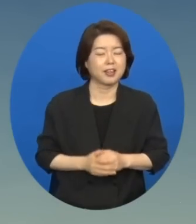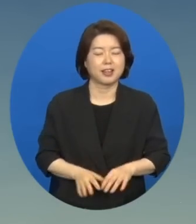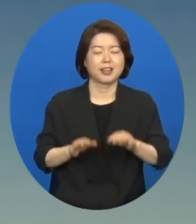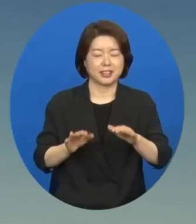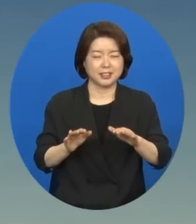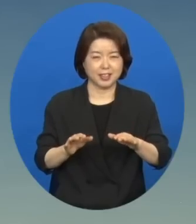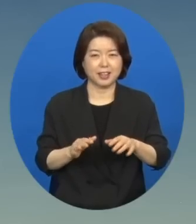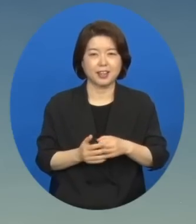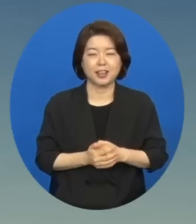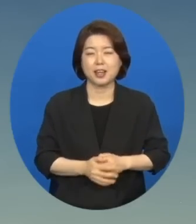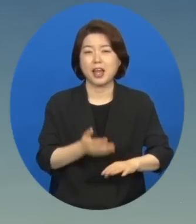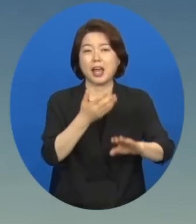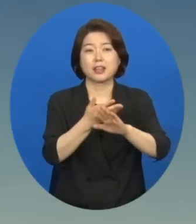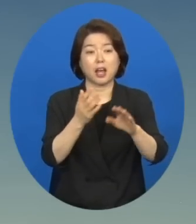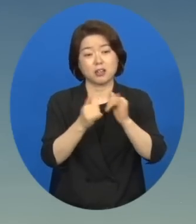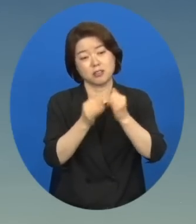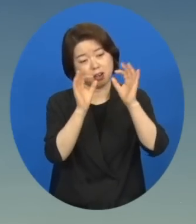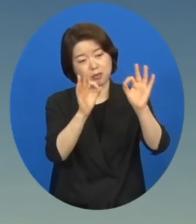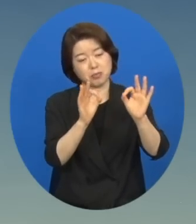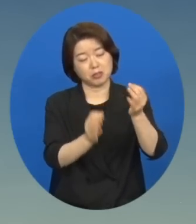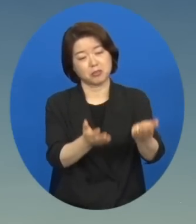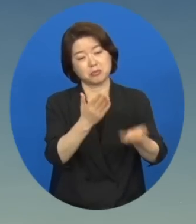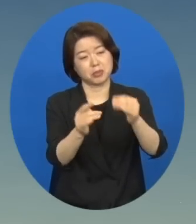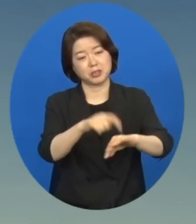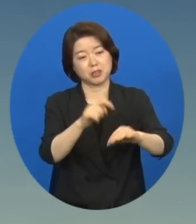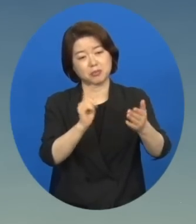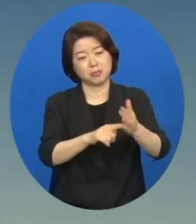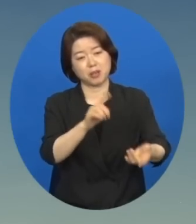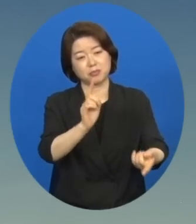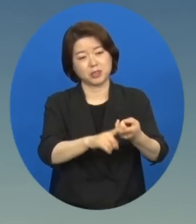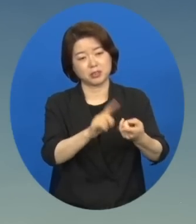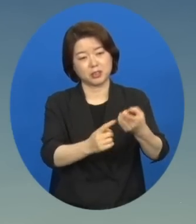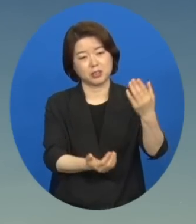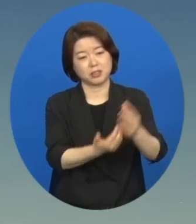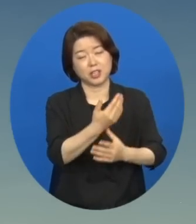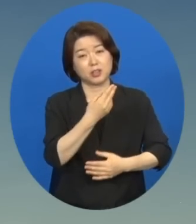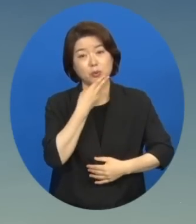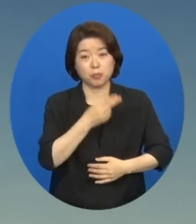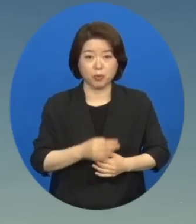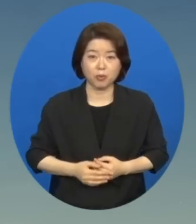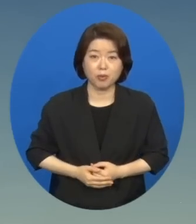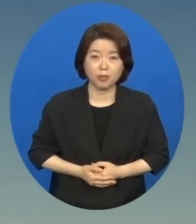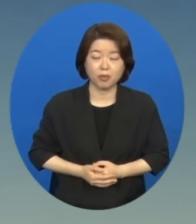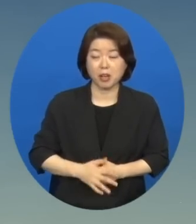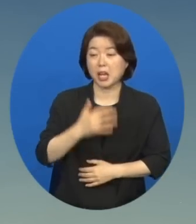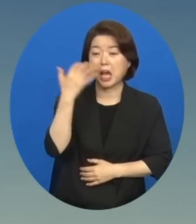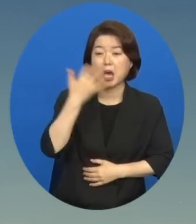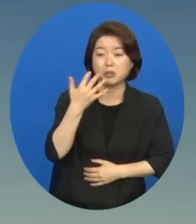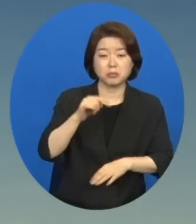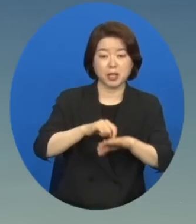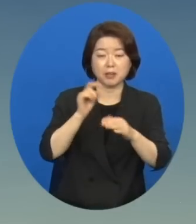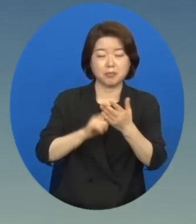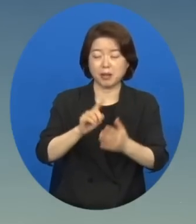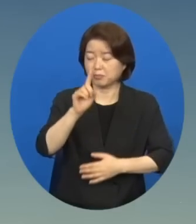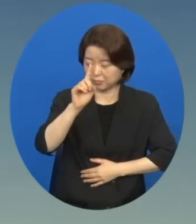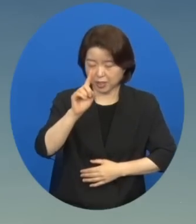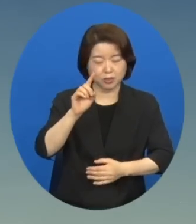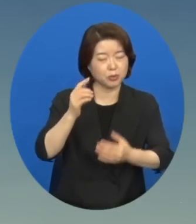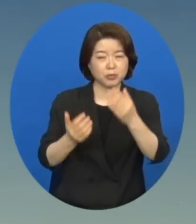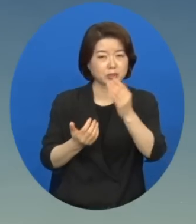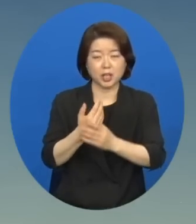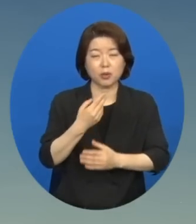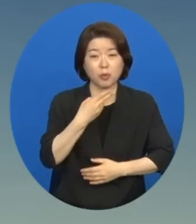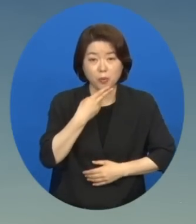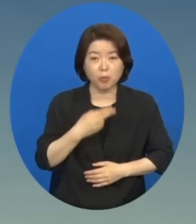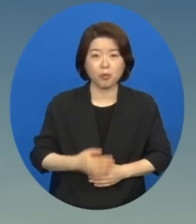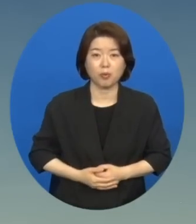이제는 다른 사람 봐도 뭐 판단하는 마음 자체도 안 들고 음란한 마음 자체도 마음에